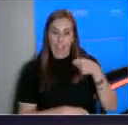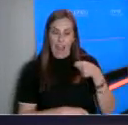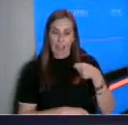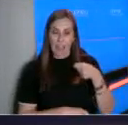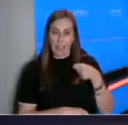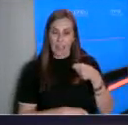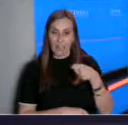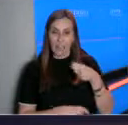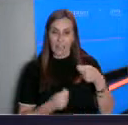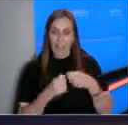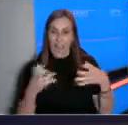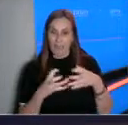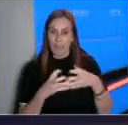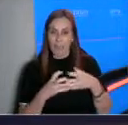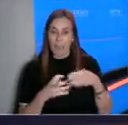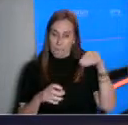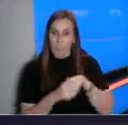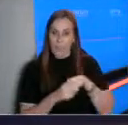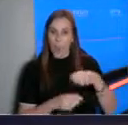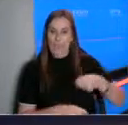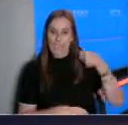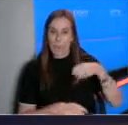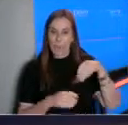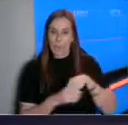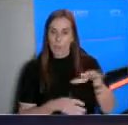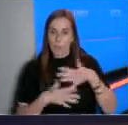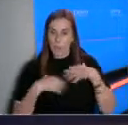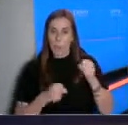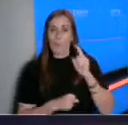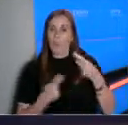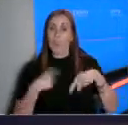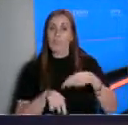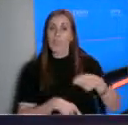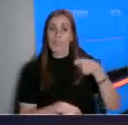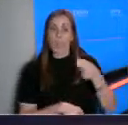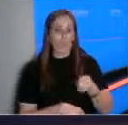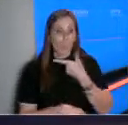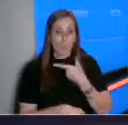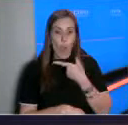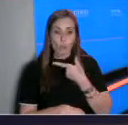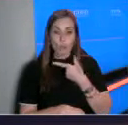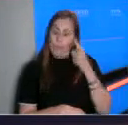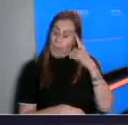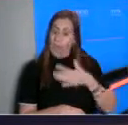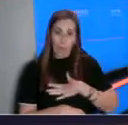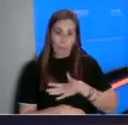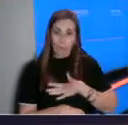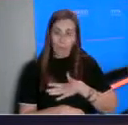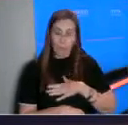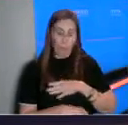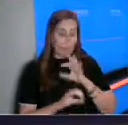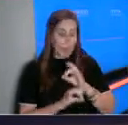כן, העניין החברתי מובנה בתוך הסל ובתוך מערכת הבריאות, אבל כשוועדת סל התרופות, לטעמי